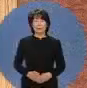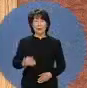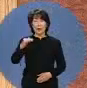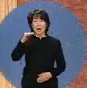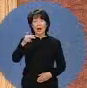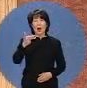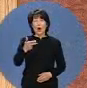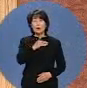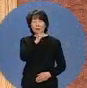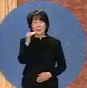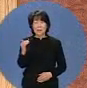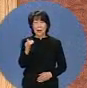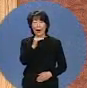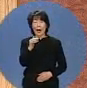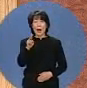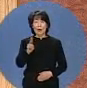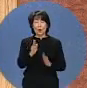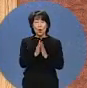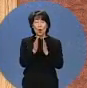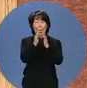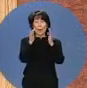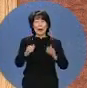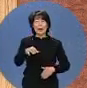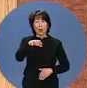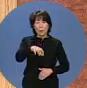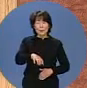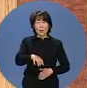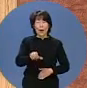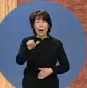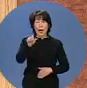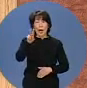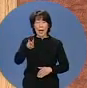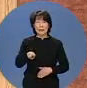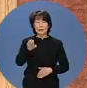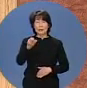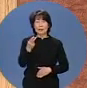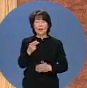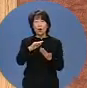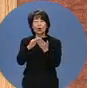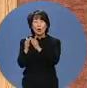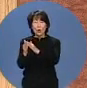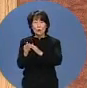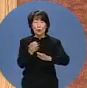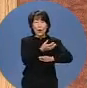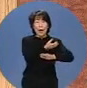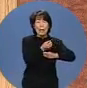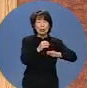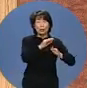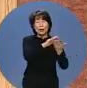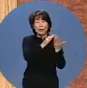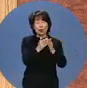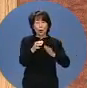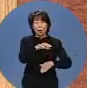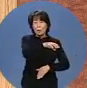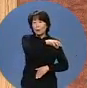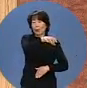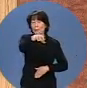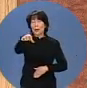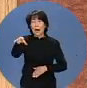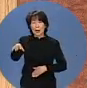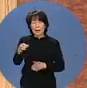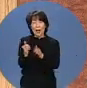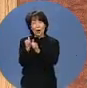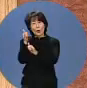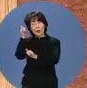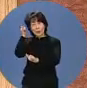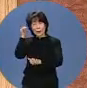越山郷墓は有里町と萩原町にまたがる丘の尾根筋に広がっており、たくさんのご先祖様が